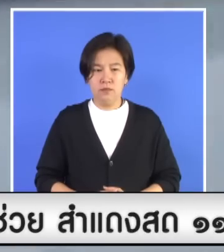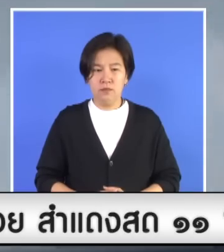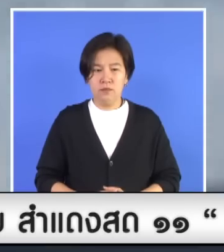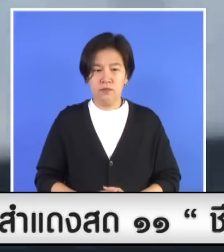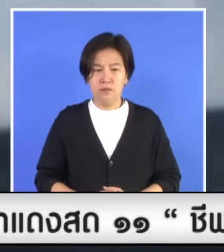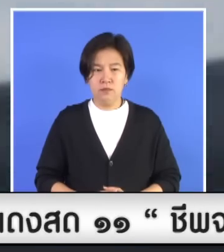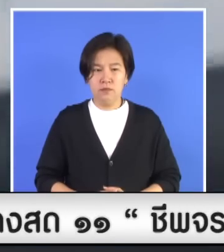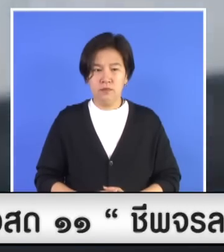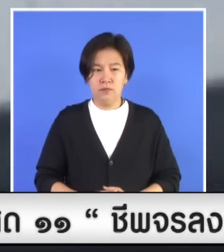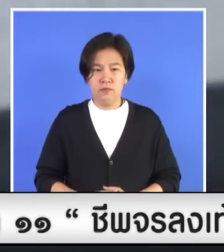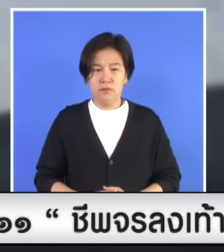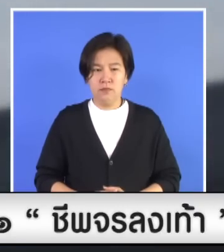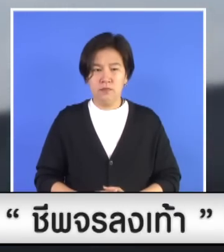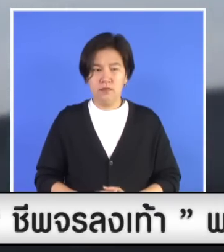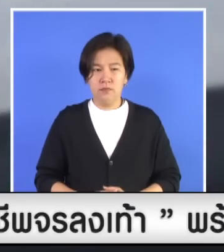นี่ ตำรว